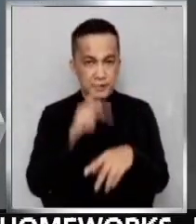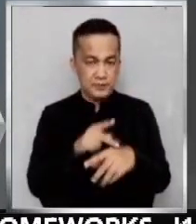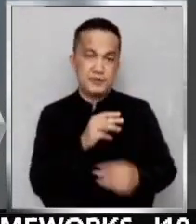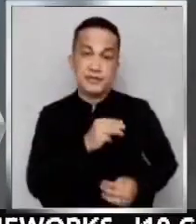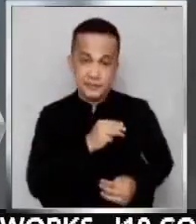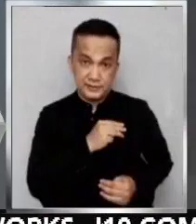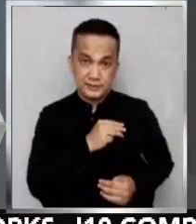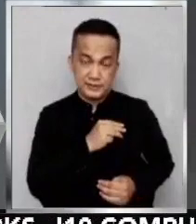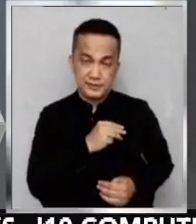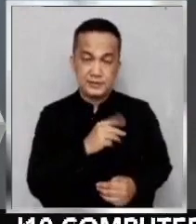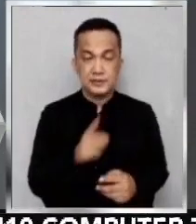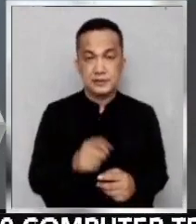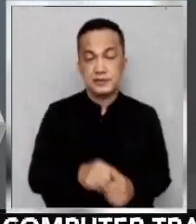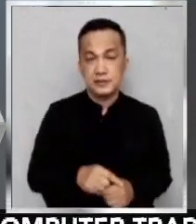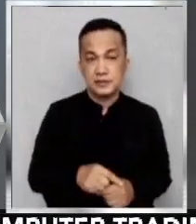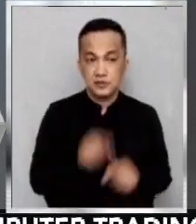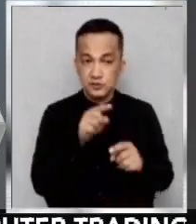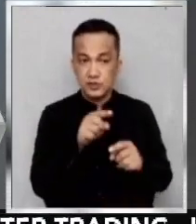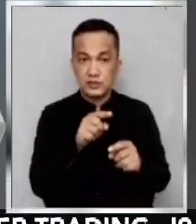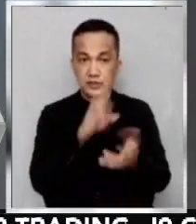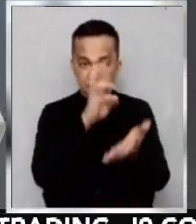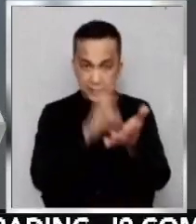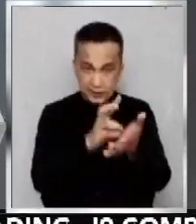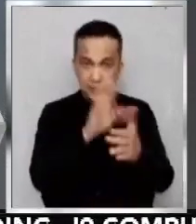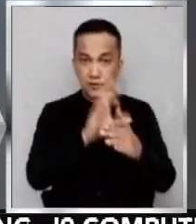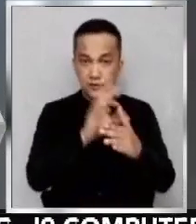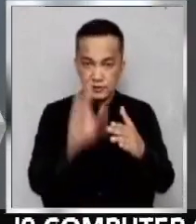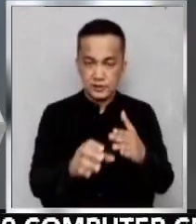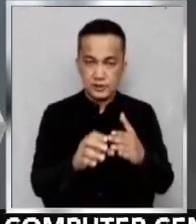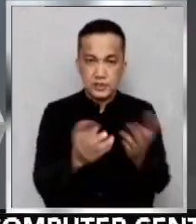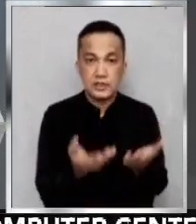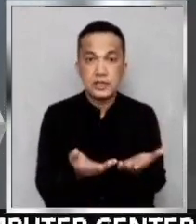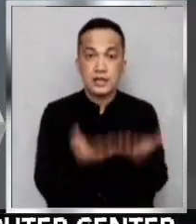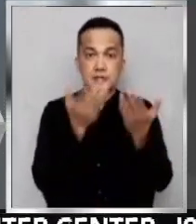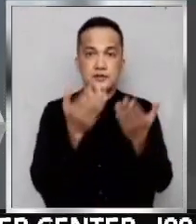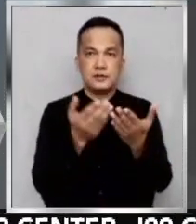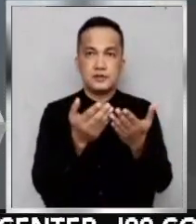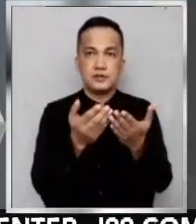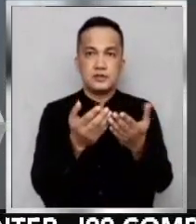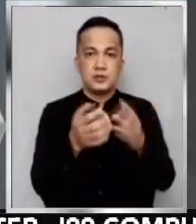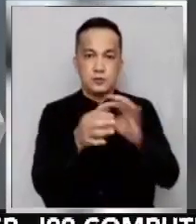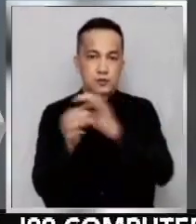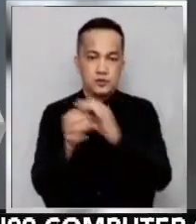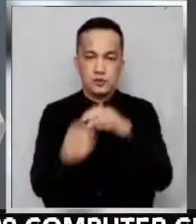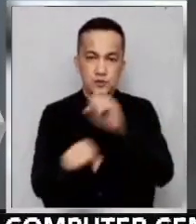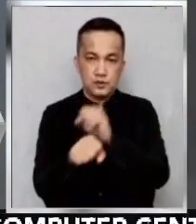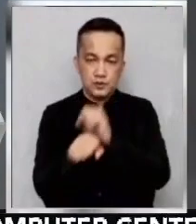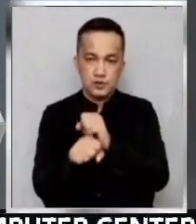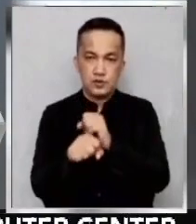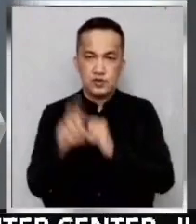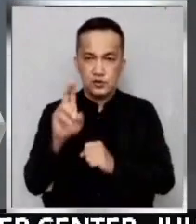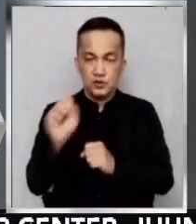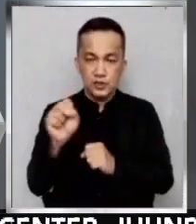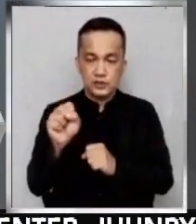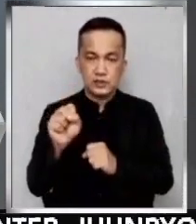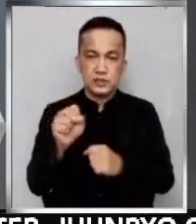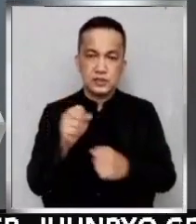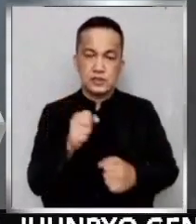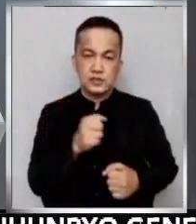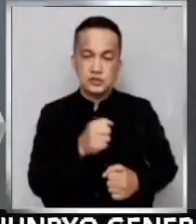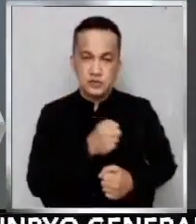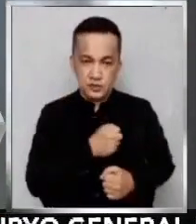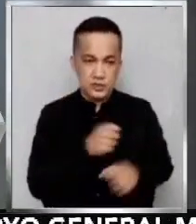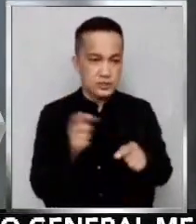Once that site is completed, it enhances interoperability between U.S. forces and Philippine forces, but